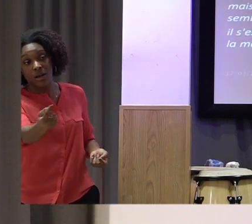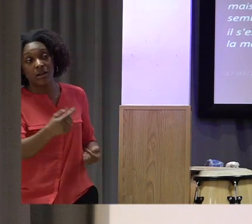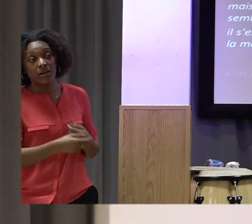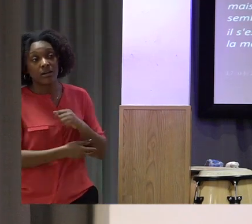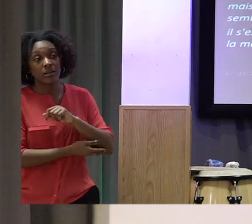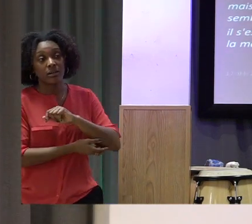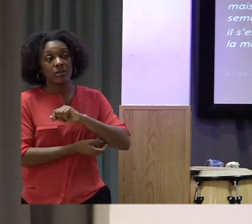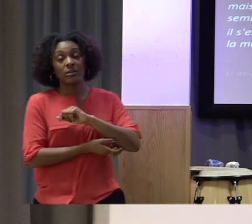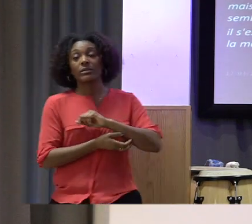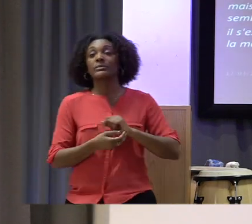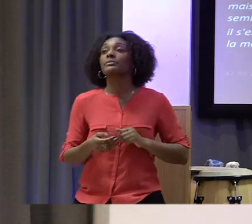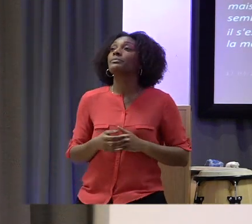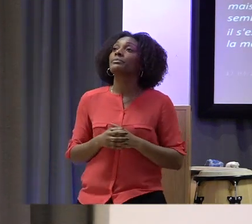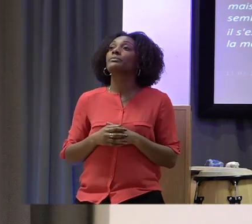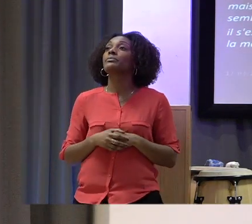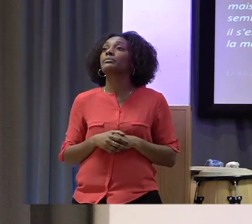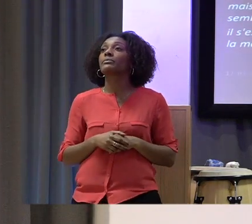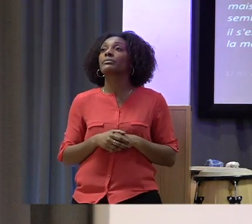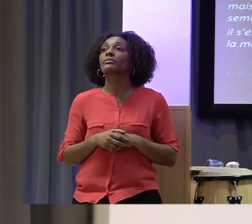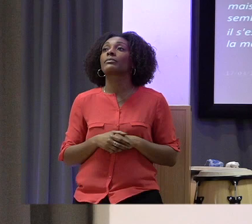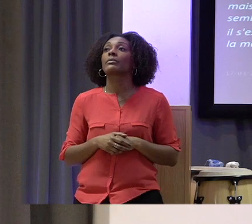Le récit commence par cette phrase.